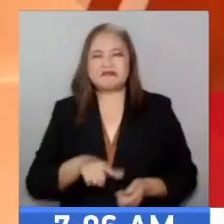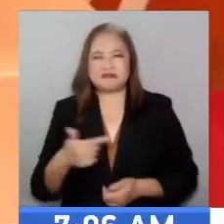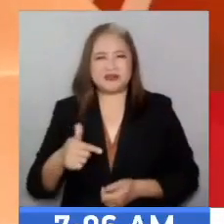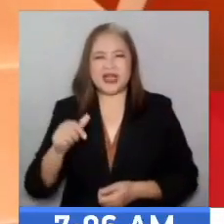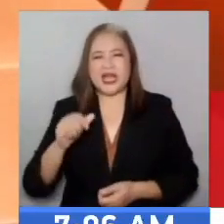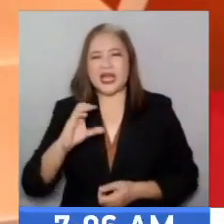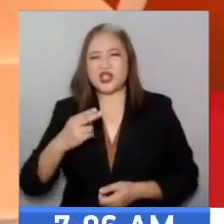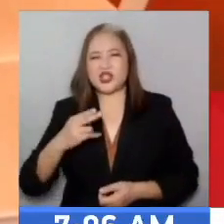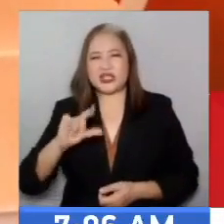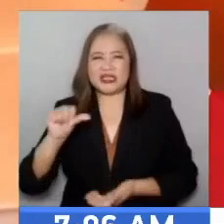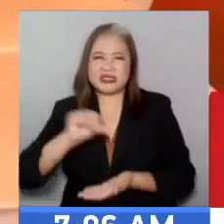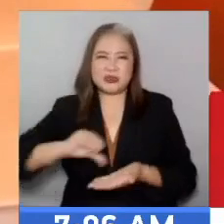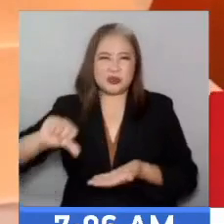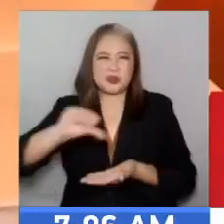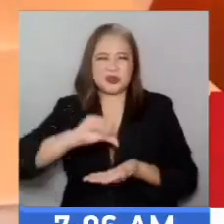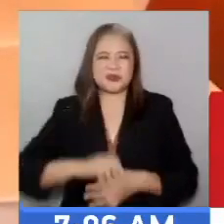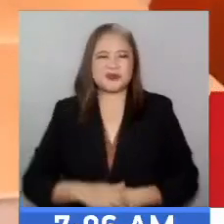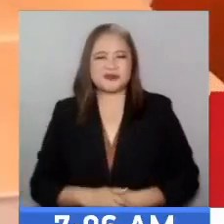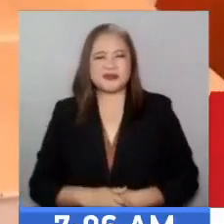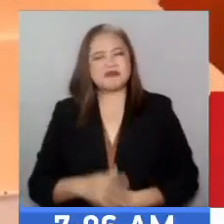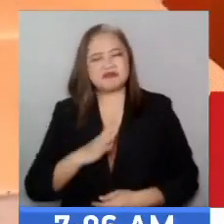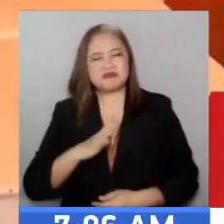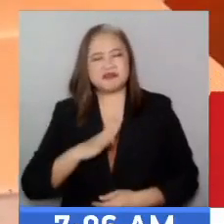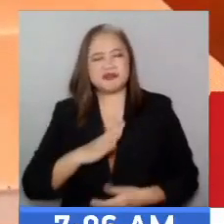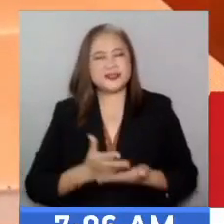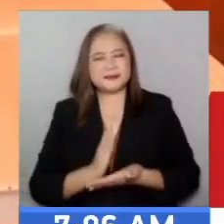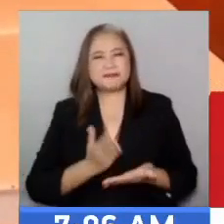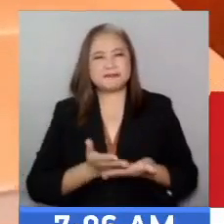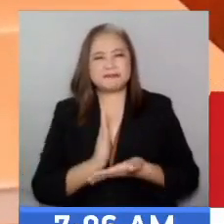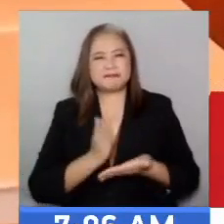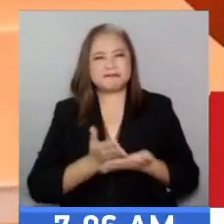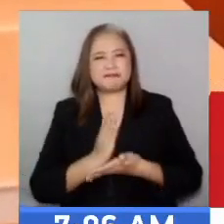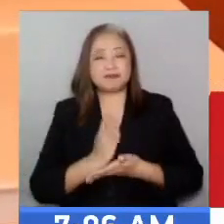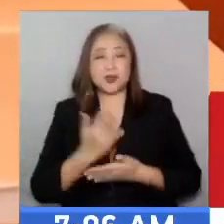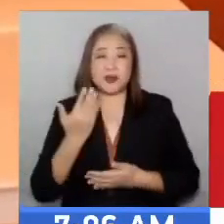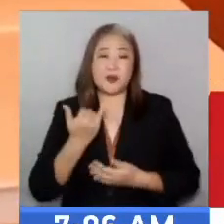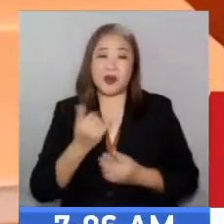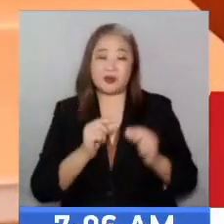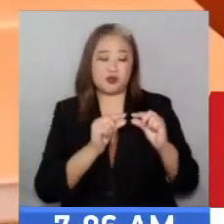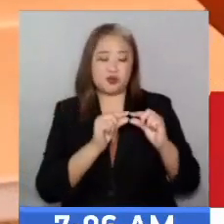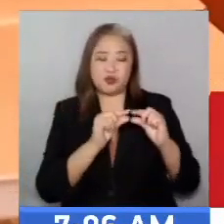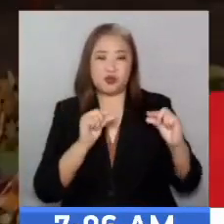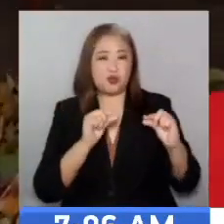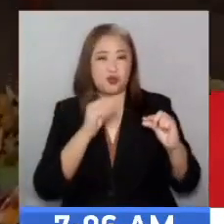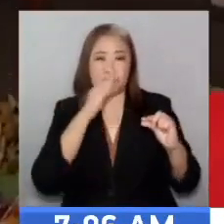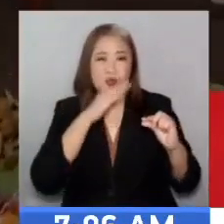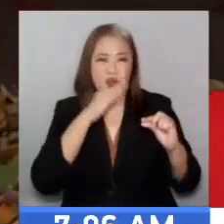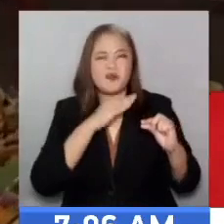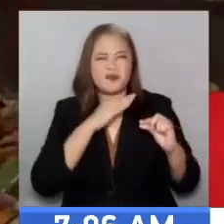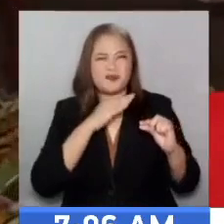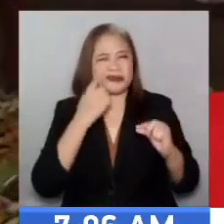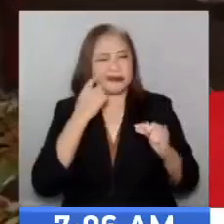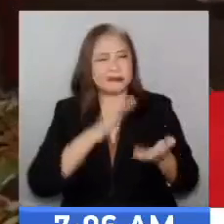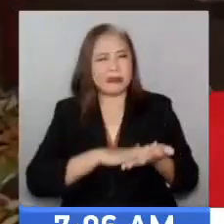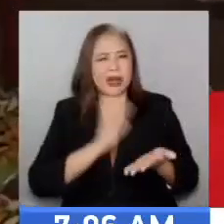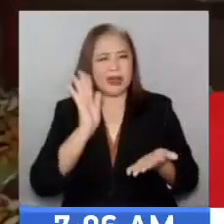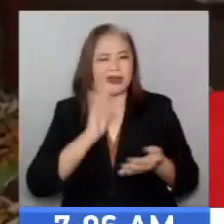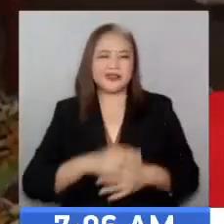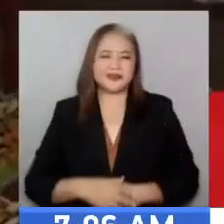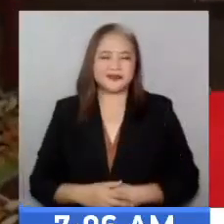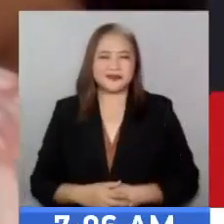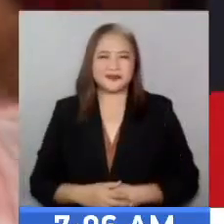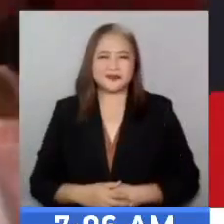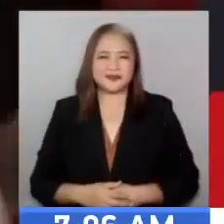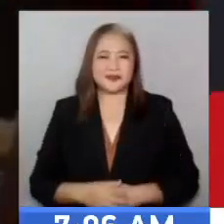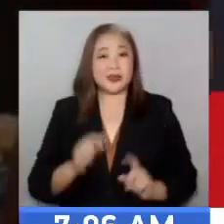Yun na lang. Ayos lang sa'yo. Okay lang. Kasi wala naman yung sili, labuyo. Mahal yata eh. Si Homer na may tindang ihaw-ihaw